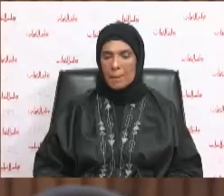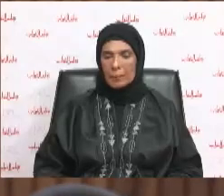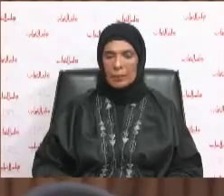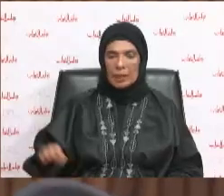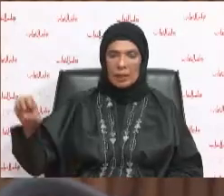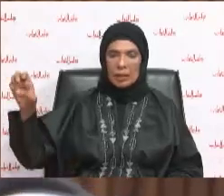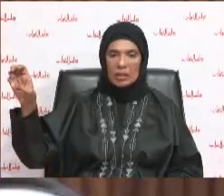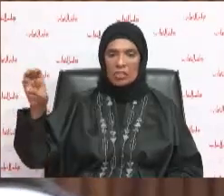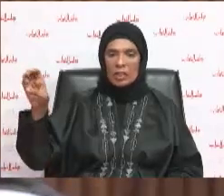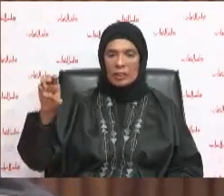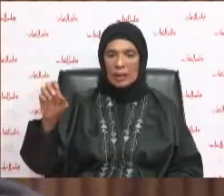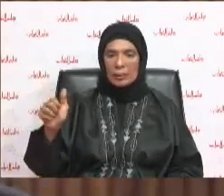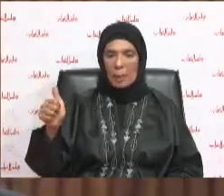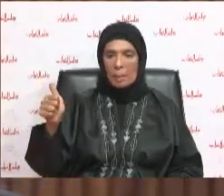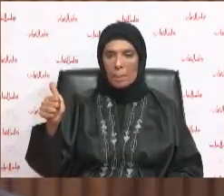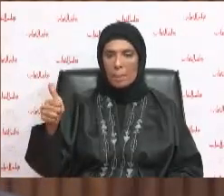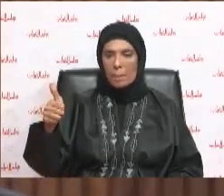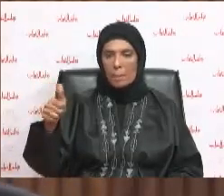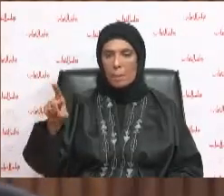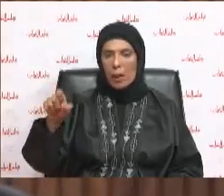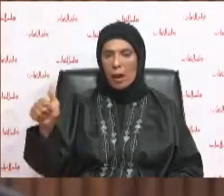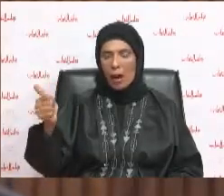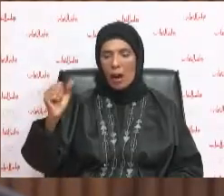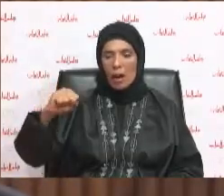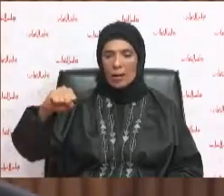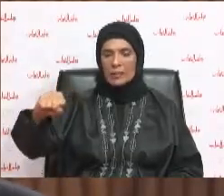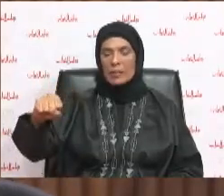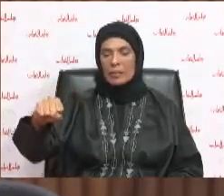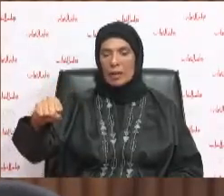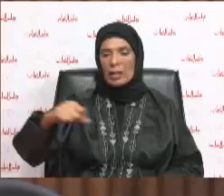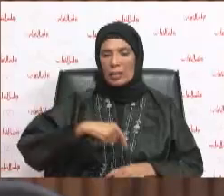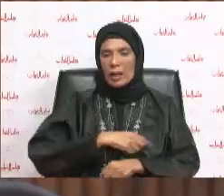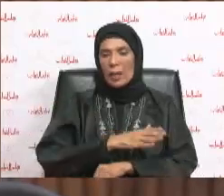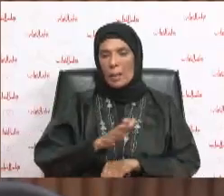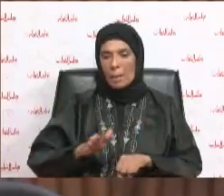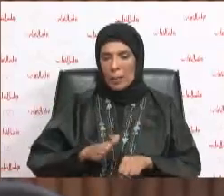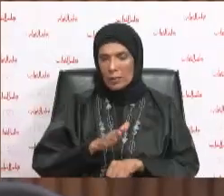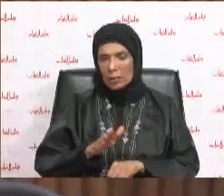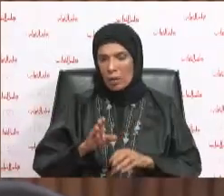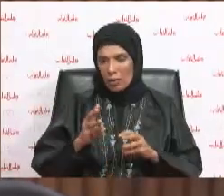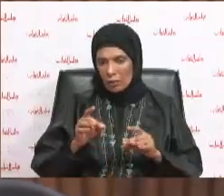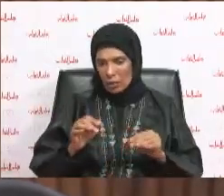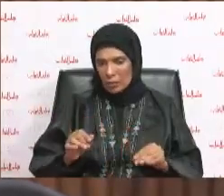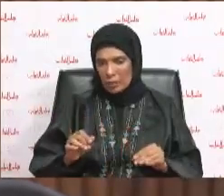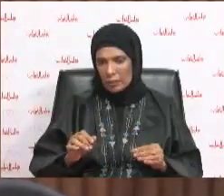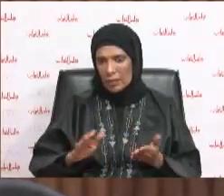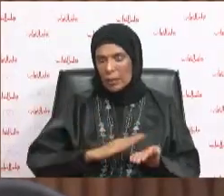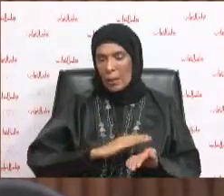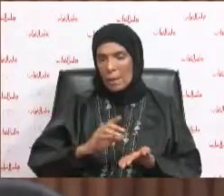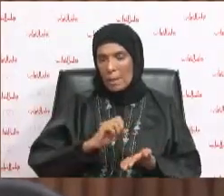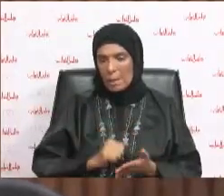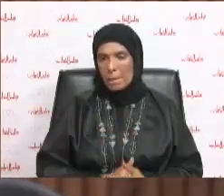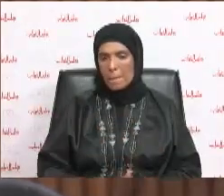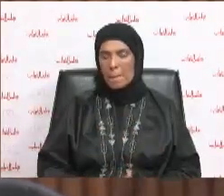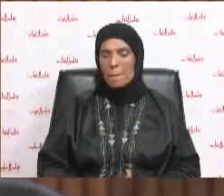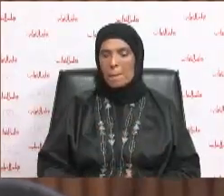المثال، يعني الطياره ممكن ما يعرفون انه اذا بس مجرد وقوفها وتاخرت على مسارها يتم احتساب ارضيه حق الطيران، فهي اصلا ردي